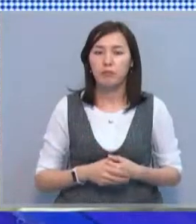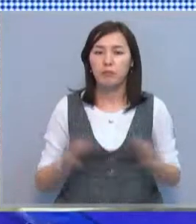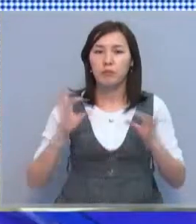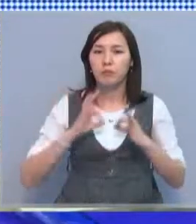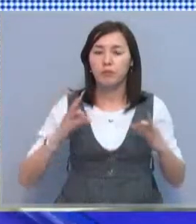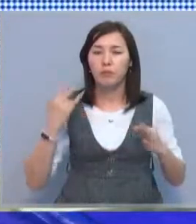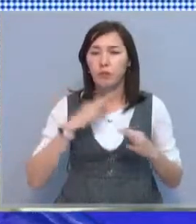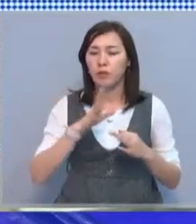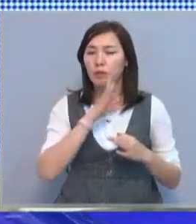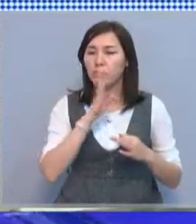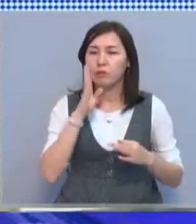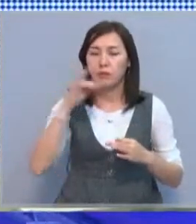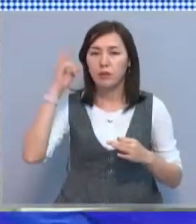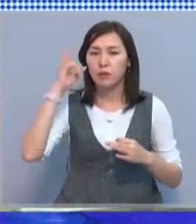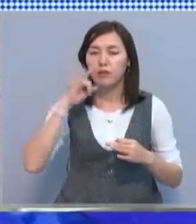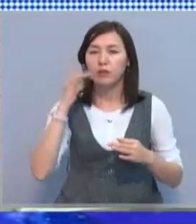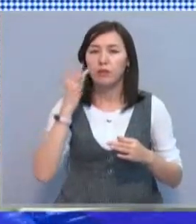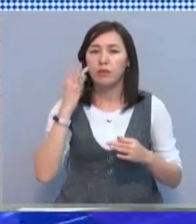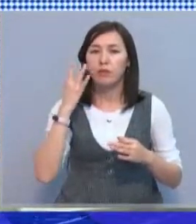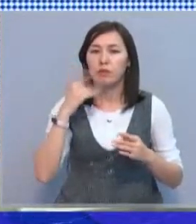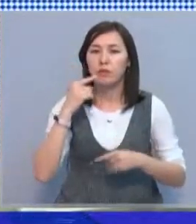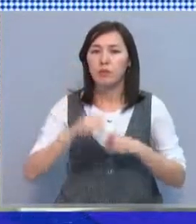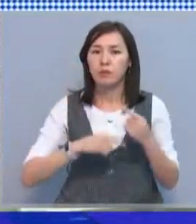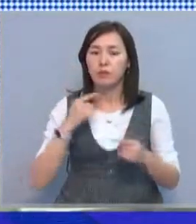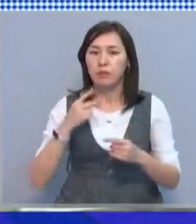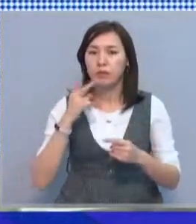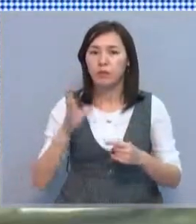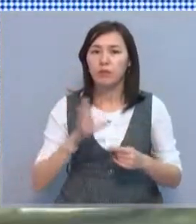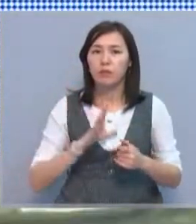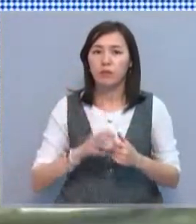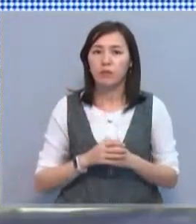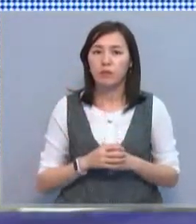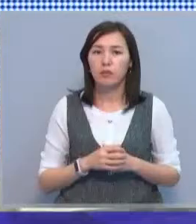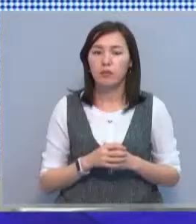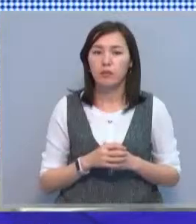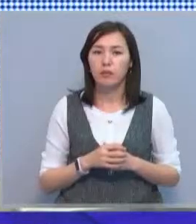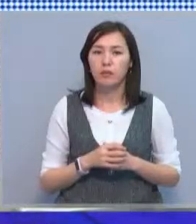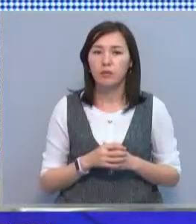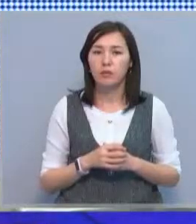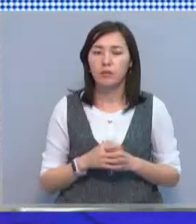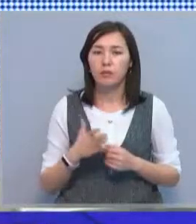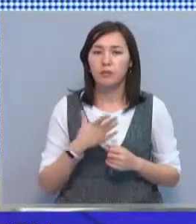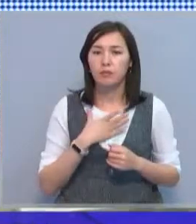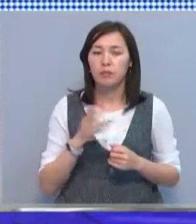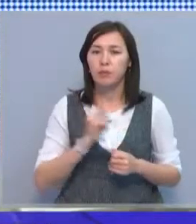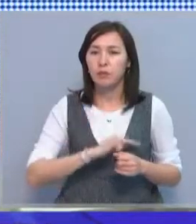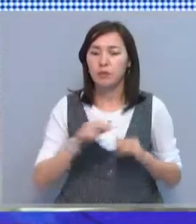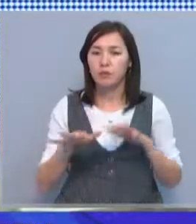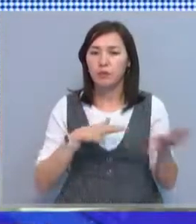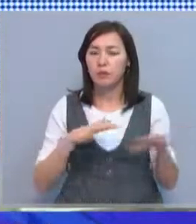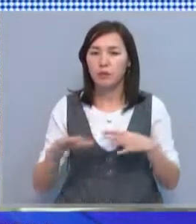Зергерлеріміз көбейсін, әрине біздің қазақ қашанда салт-дәстүрге бай халықпыз. Сол себептен осы жасап жатқан